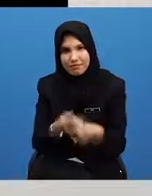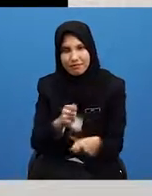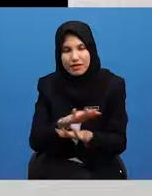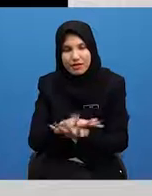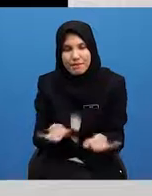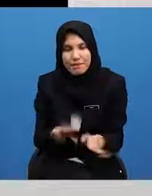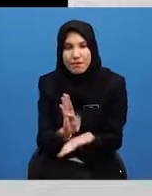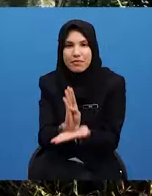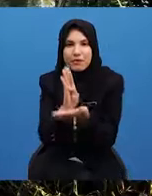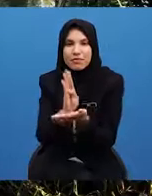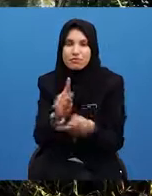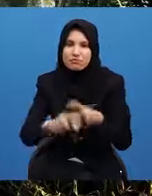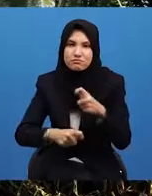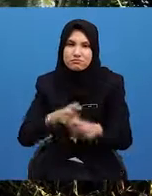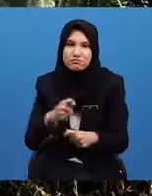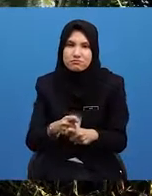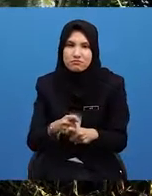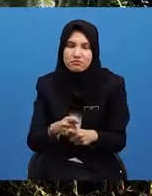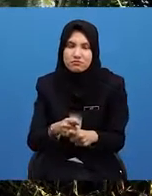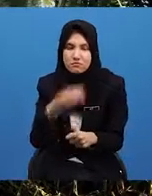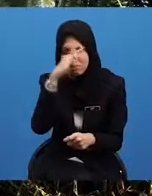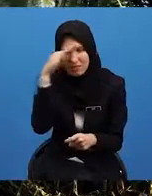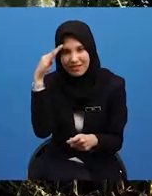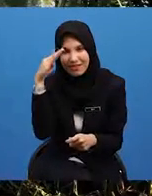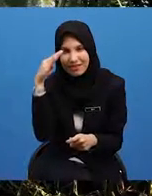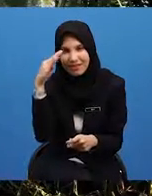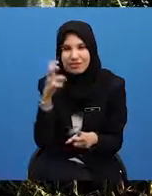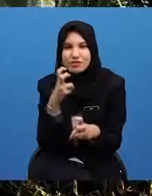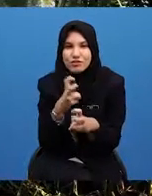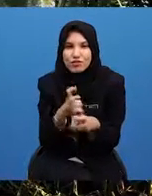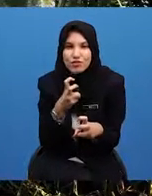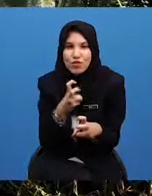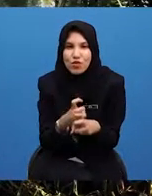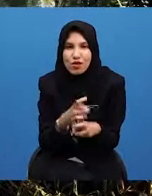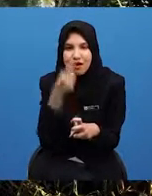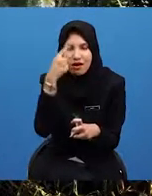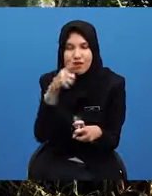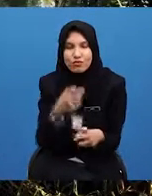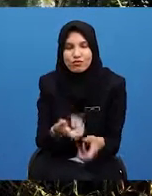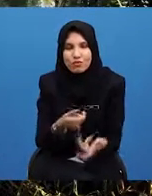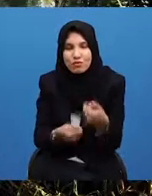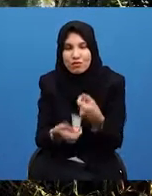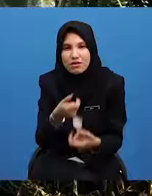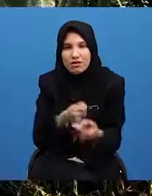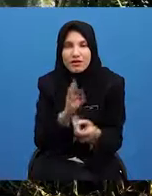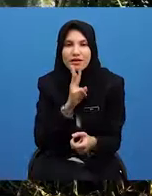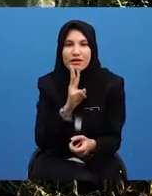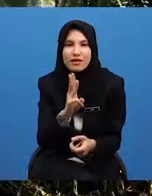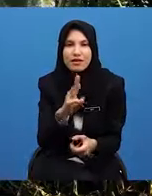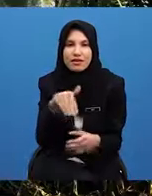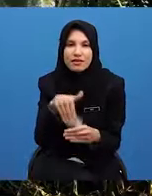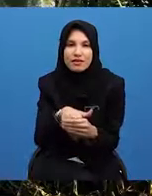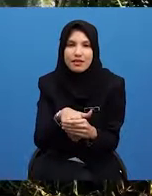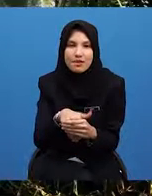bantuan takal. Kamu bayangkan, begitu sukar untuk menaikkan air